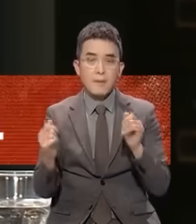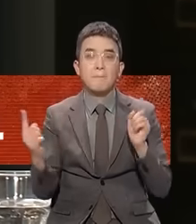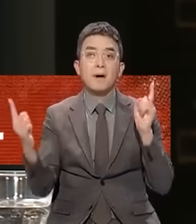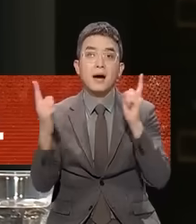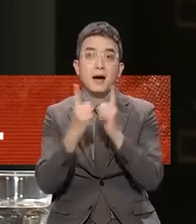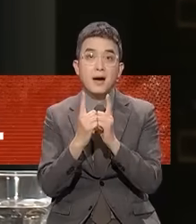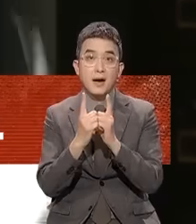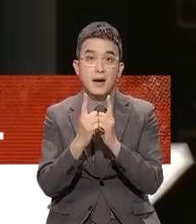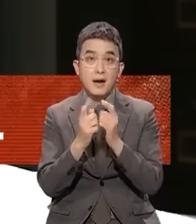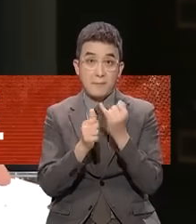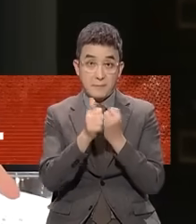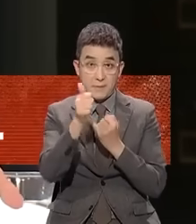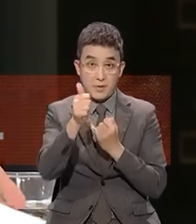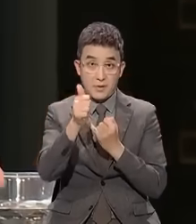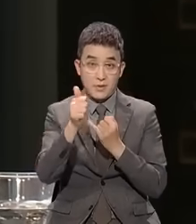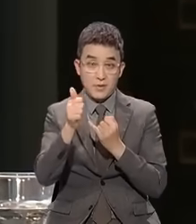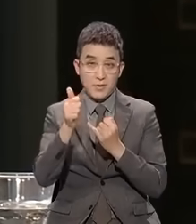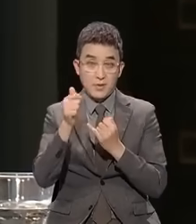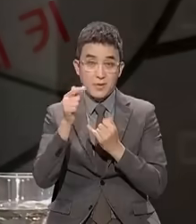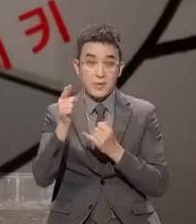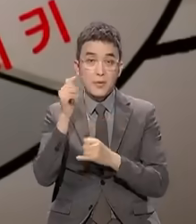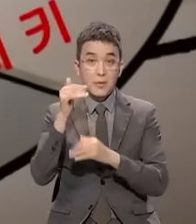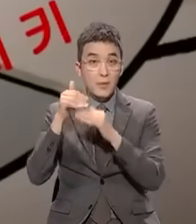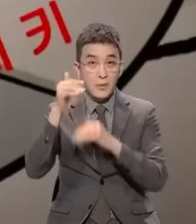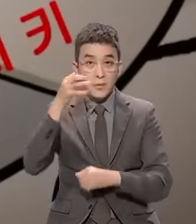그 남편분 얘기 직접 들어보시죠.